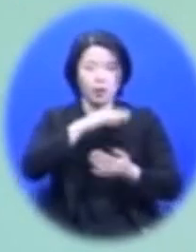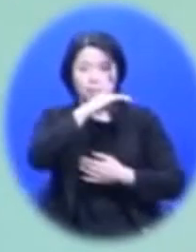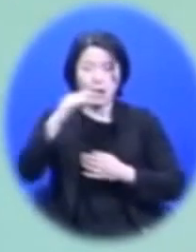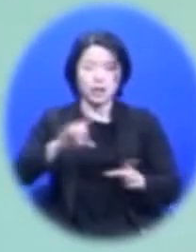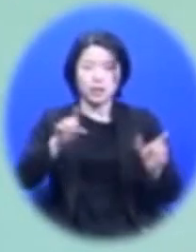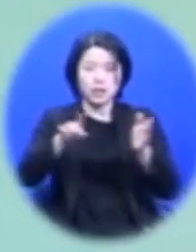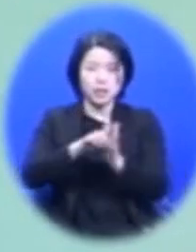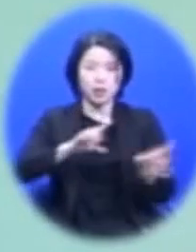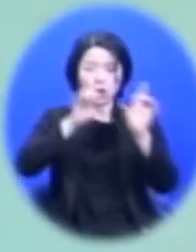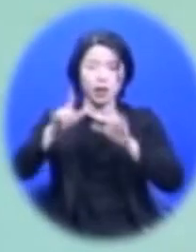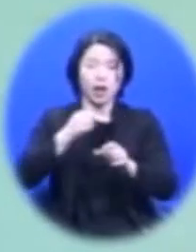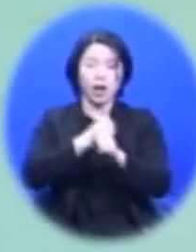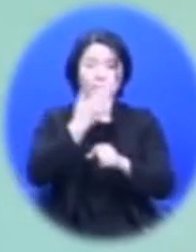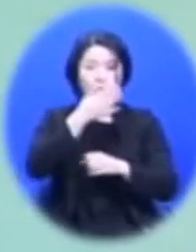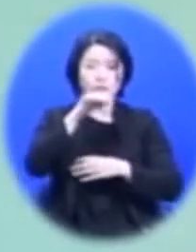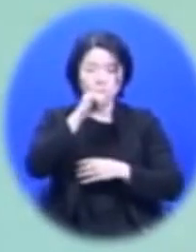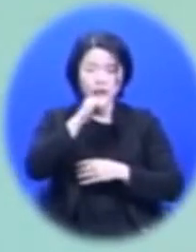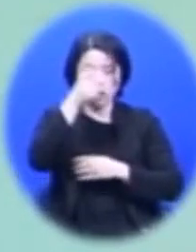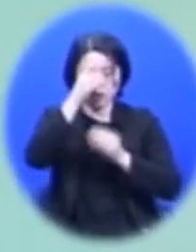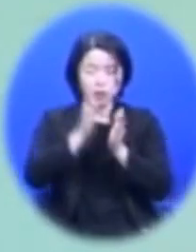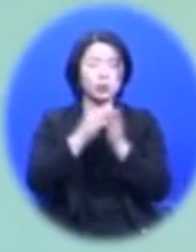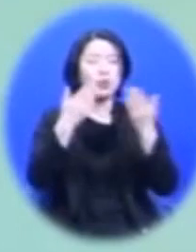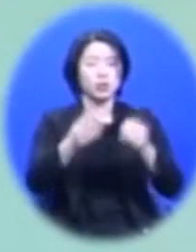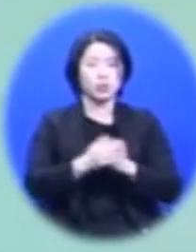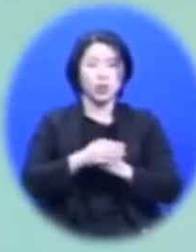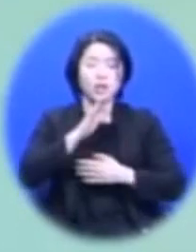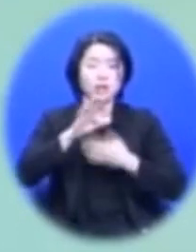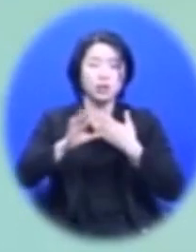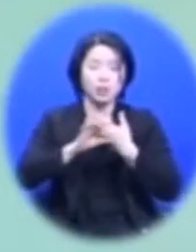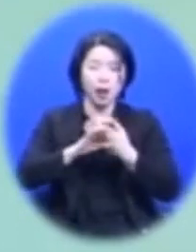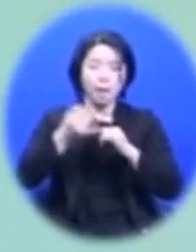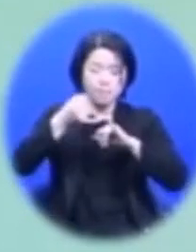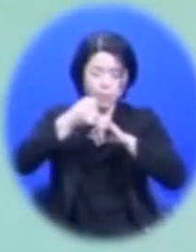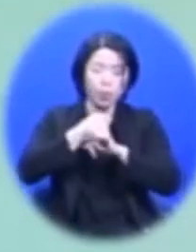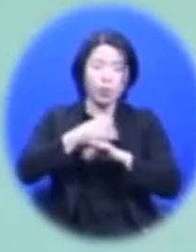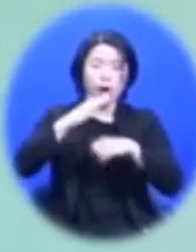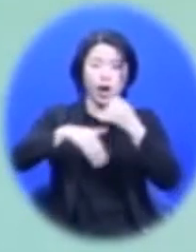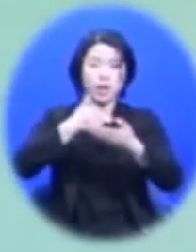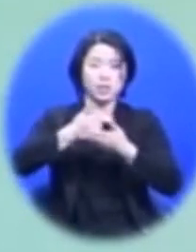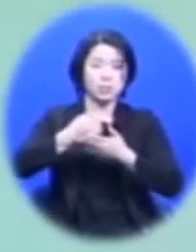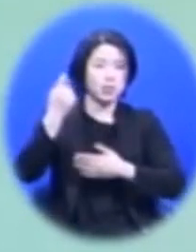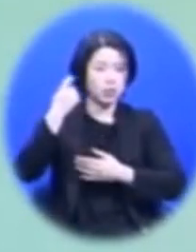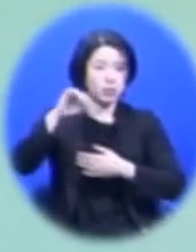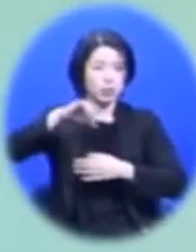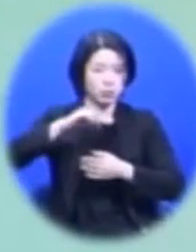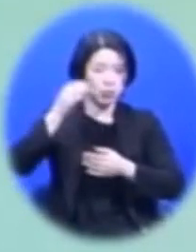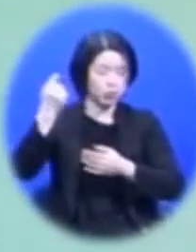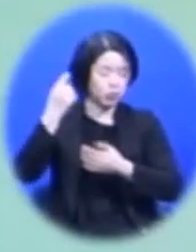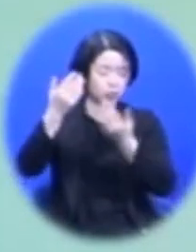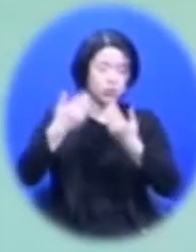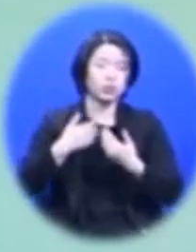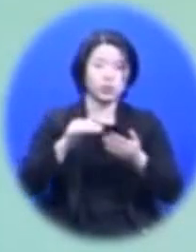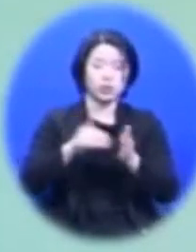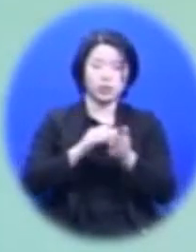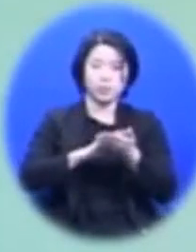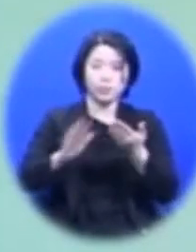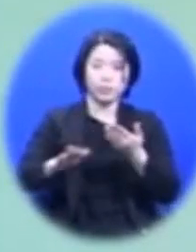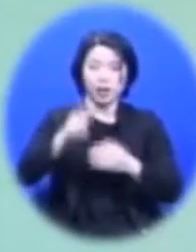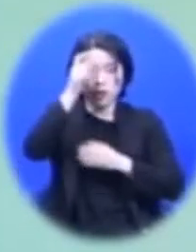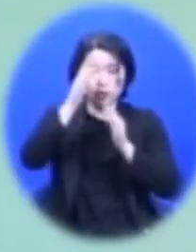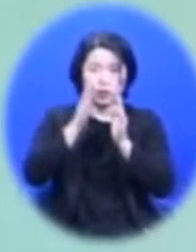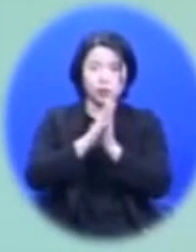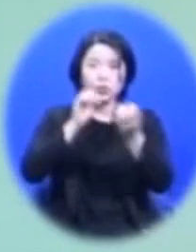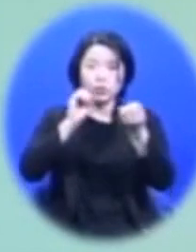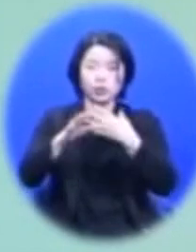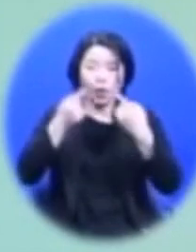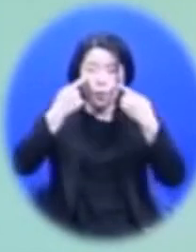수 있도록 기도하라. 그러면 반드시 하나님이 들어주신다. 요한사도는 오늘 기도의 응답의 확신에